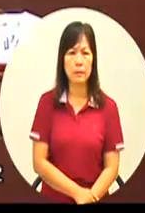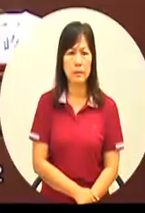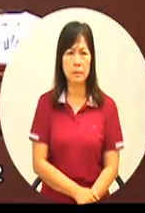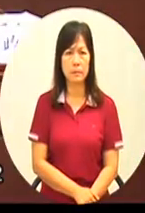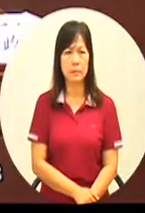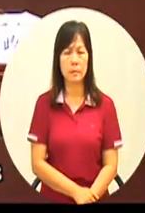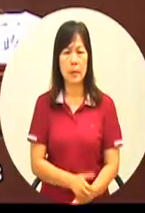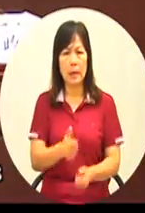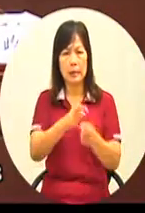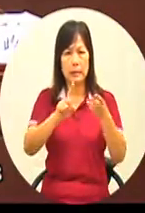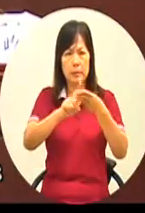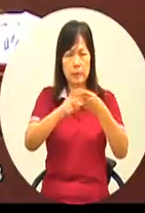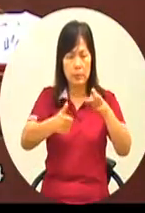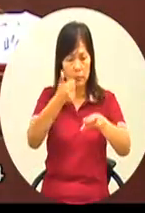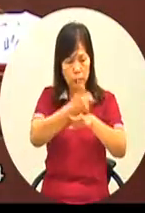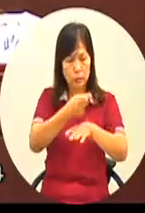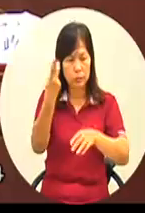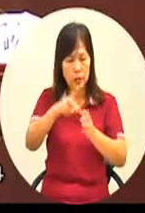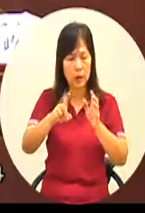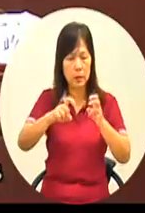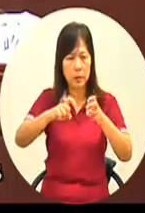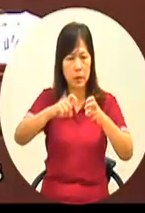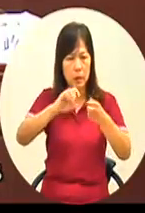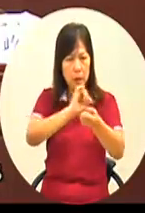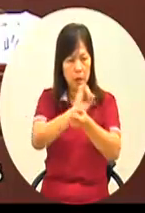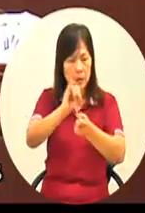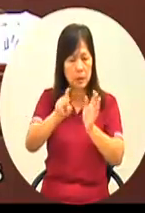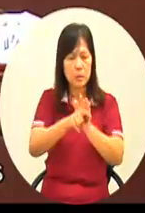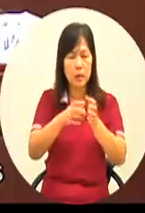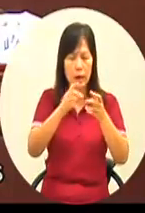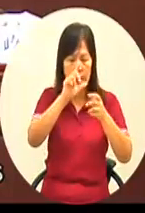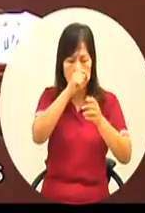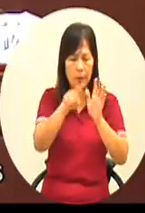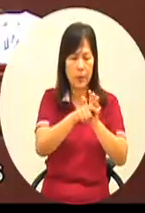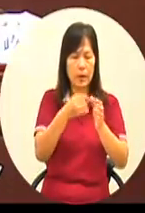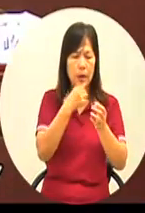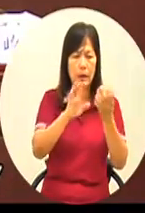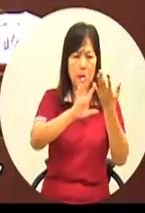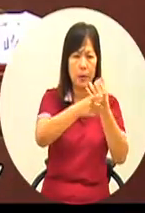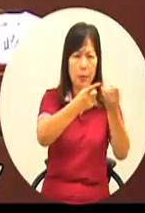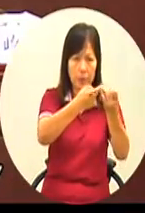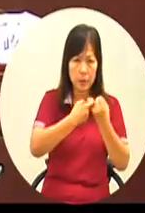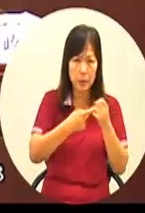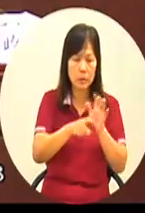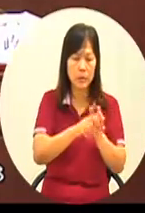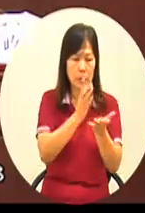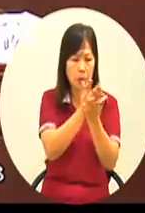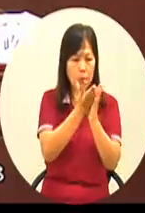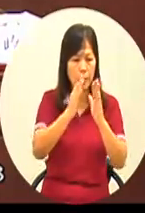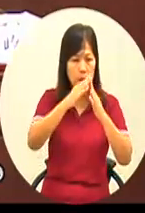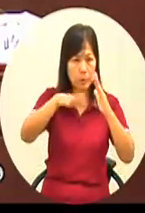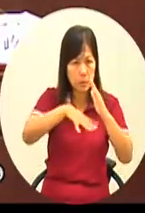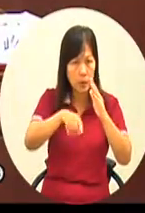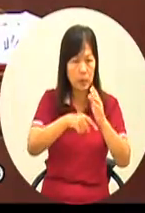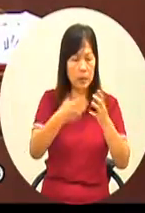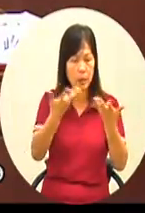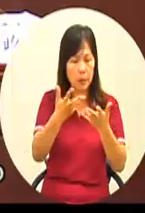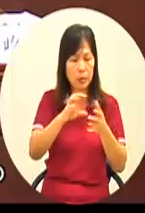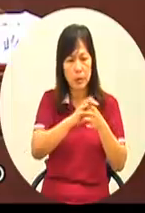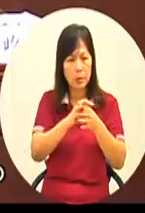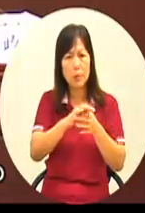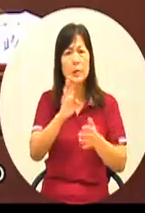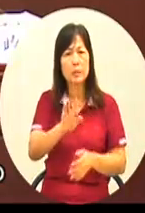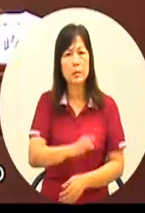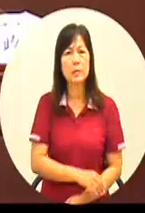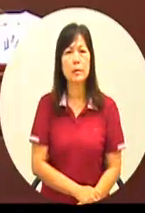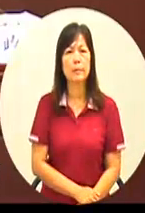谢林议员对我们新南向，特别是在我们在新住民姐妹还有他们的多元家庭里面的这个议题的关心。我